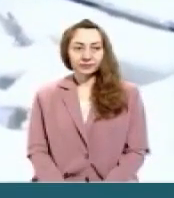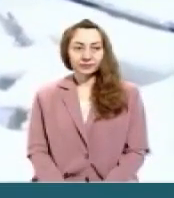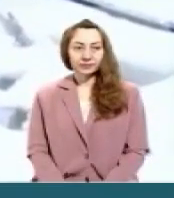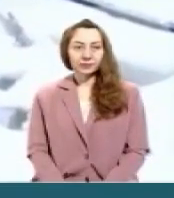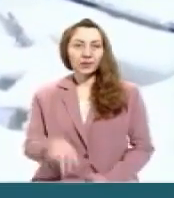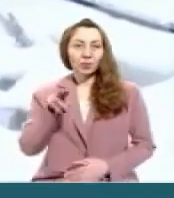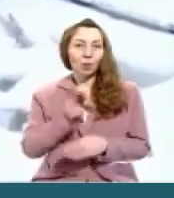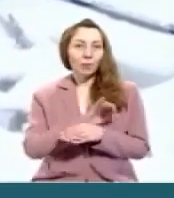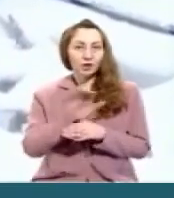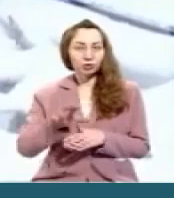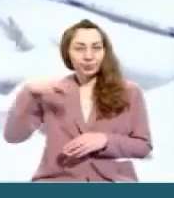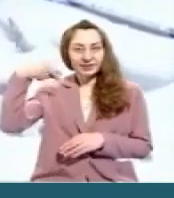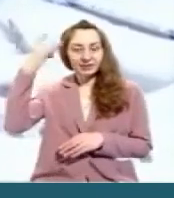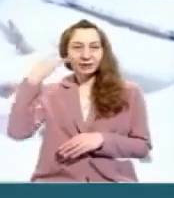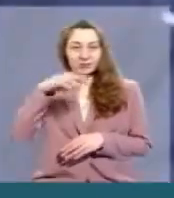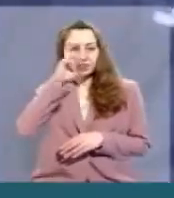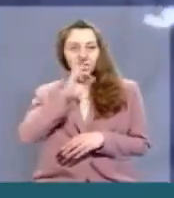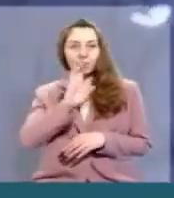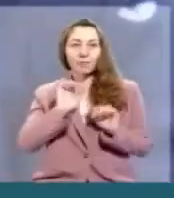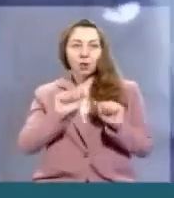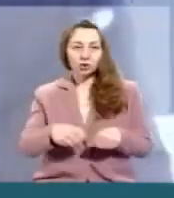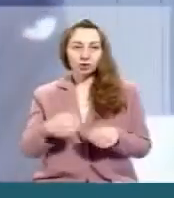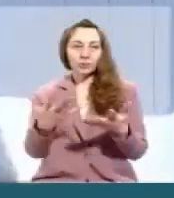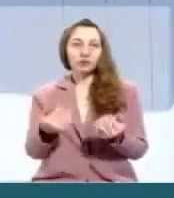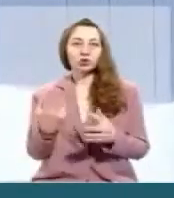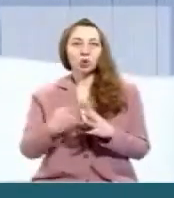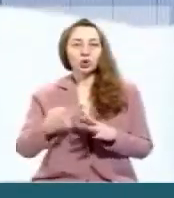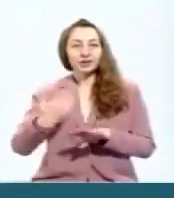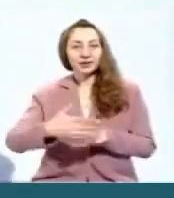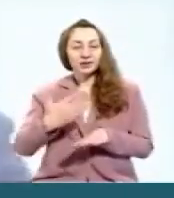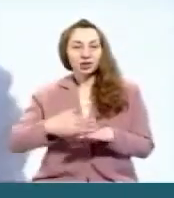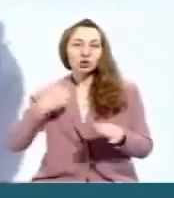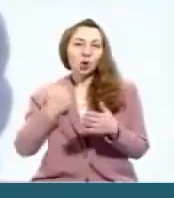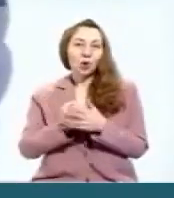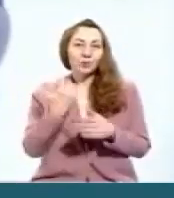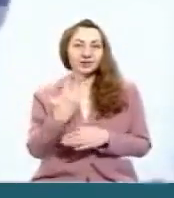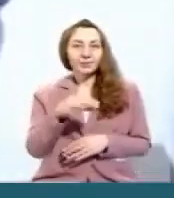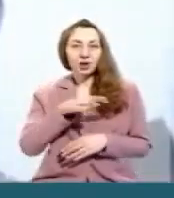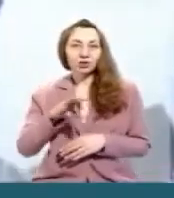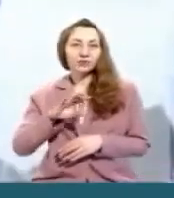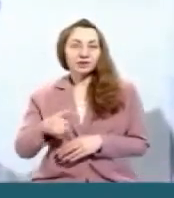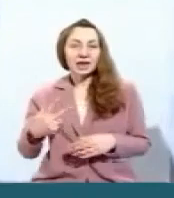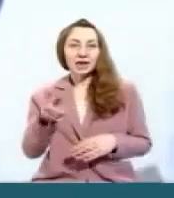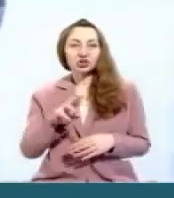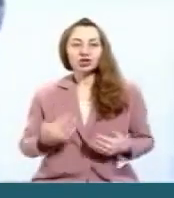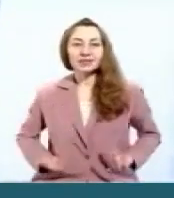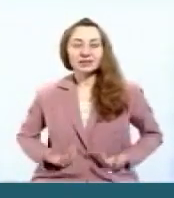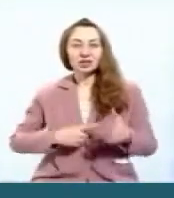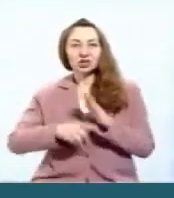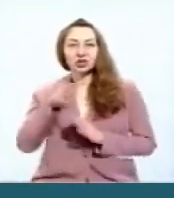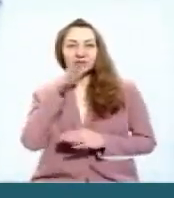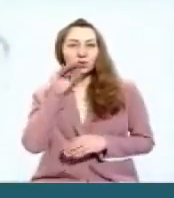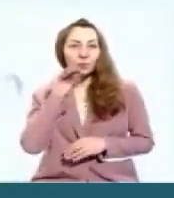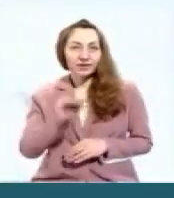Мемлекет басшысының тапсырмасы бойынша елімізде кәсібін бастап, өз ісін дөңгелетем деген тұрғынға 5 миллион теңгеге дейін жеңілдетілген несие